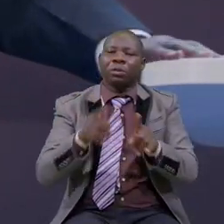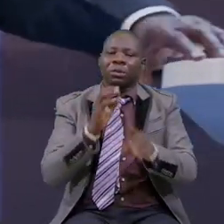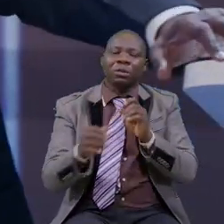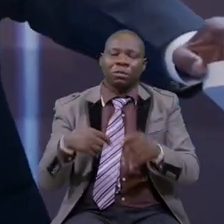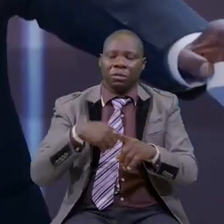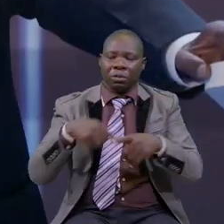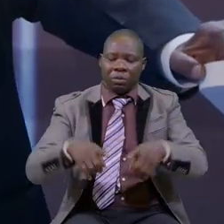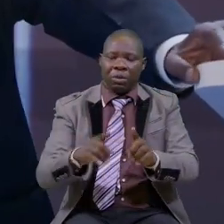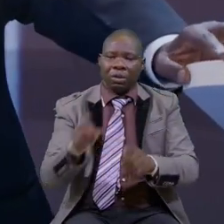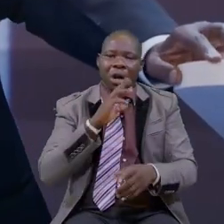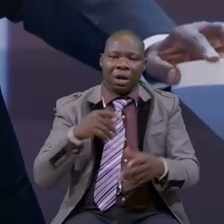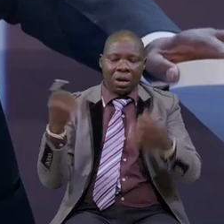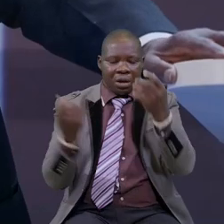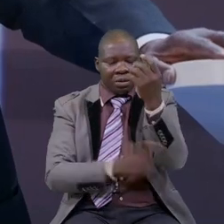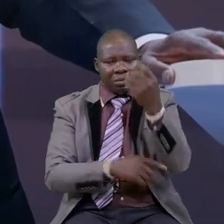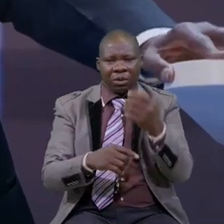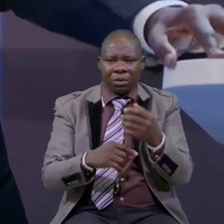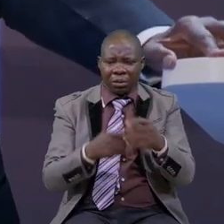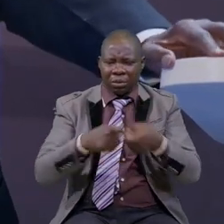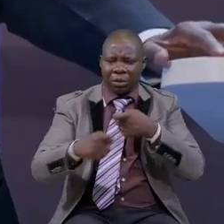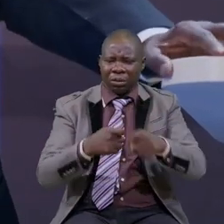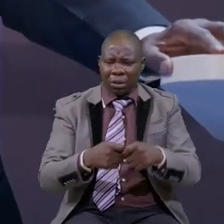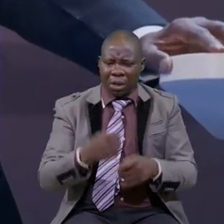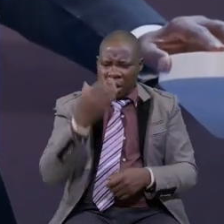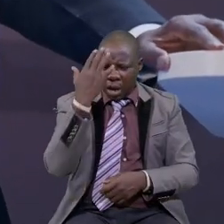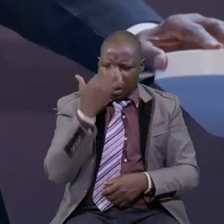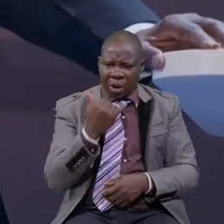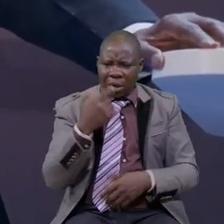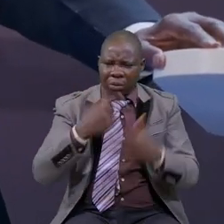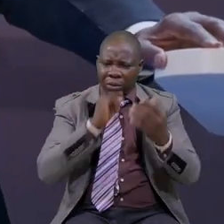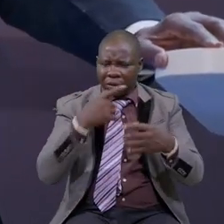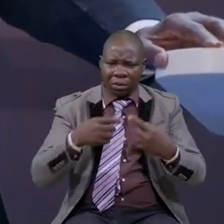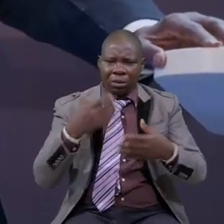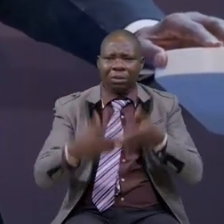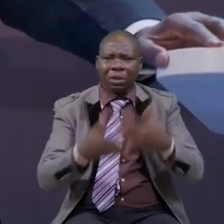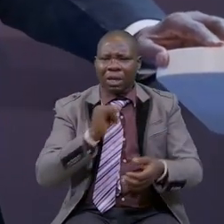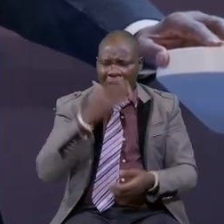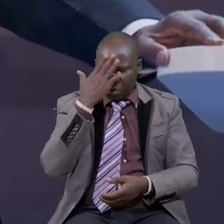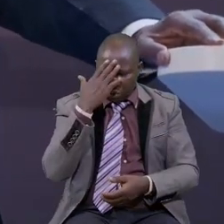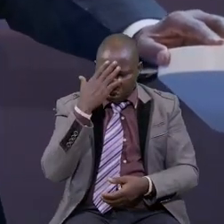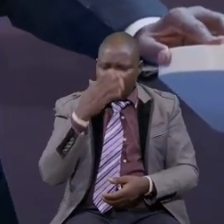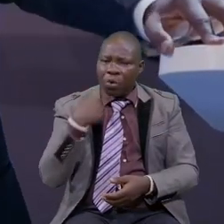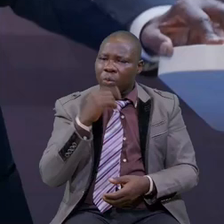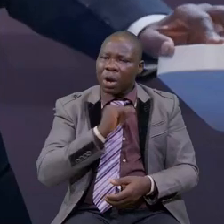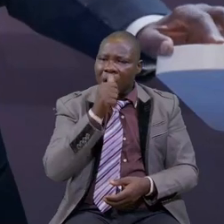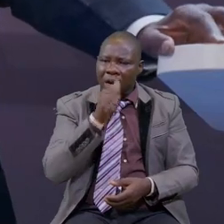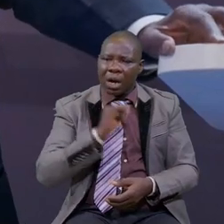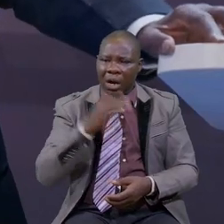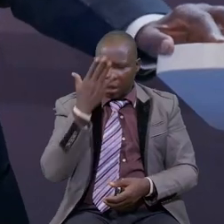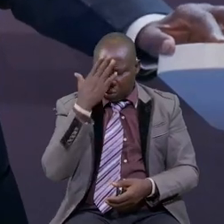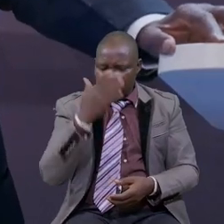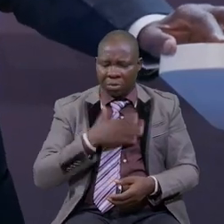te persécute, tu dis, ah, ça, c'est quoi le problème? Je sais qui je suis, hein. Je connais ma position dans la